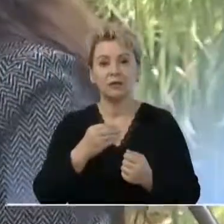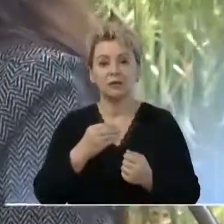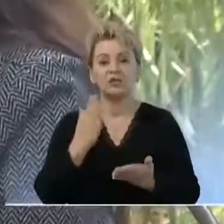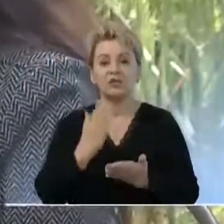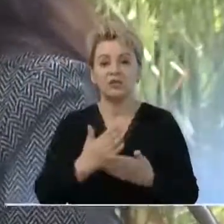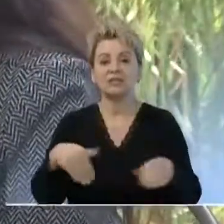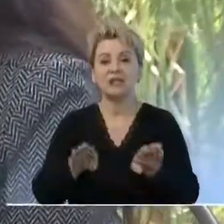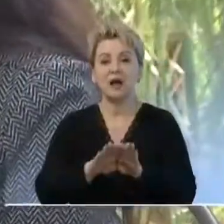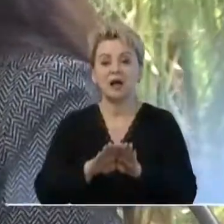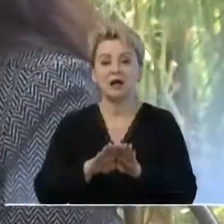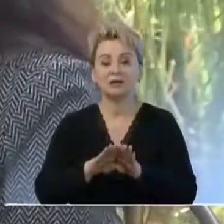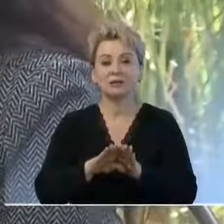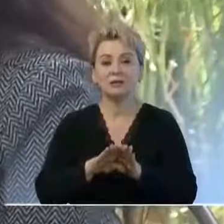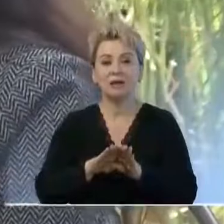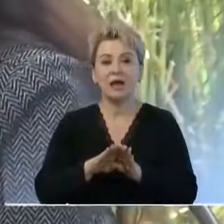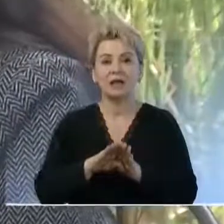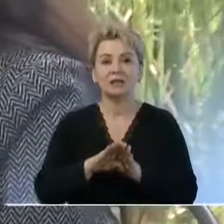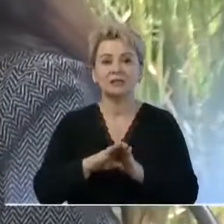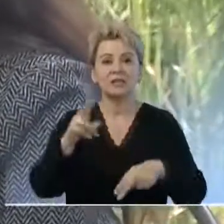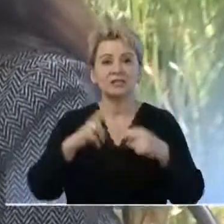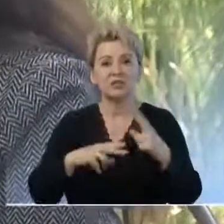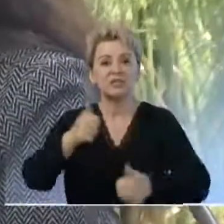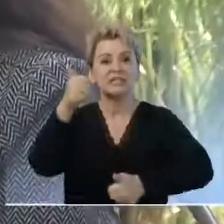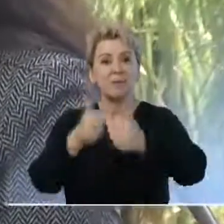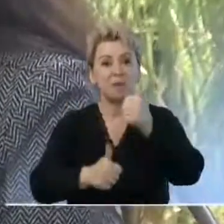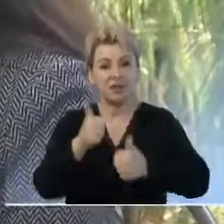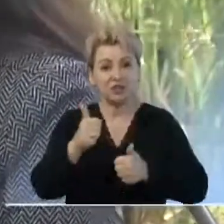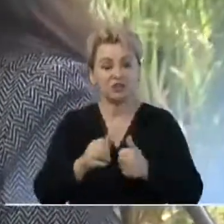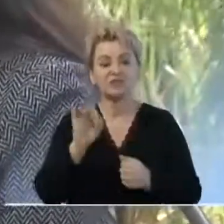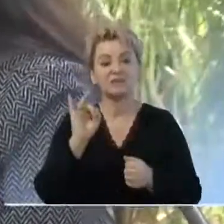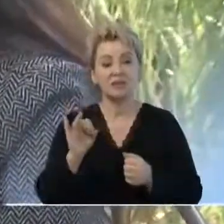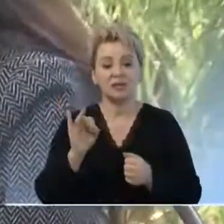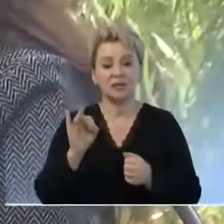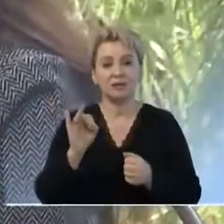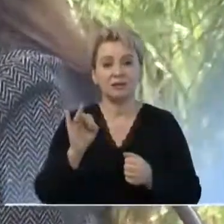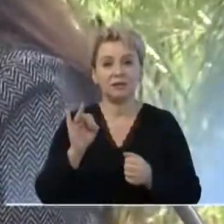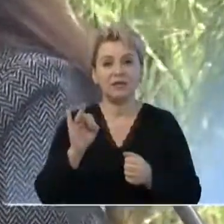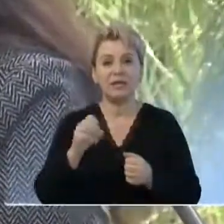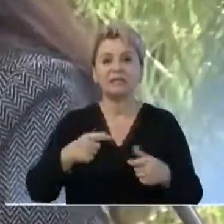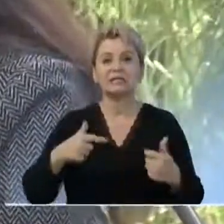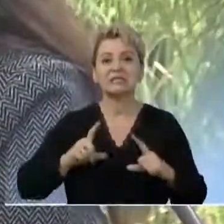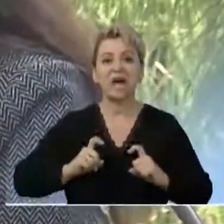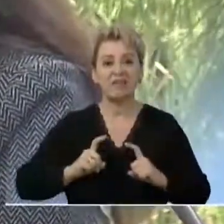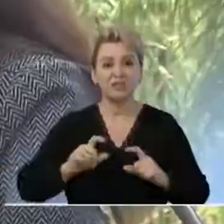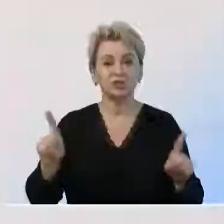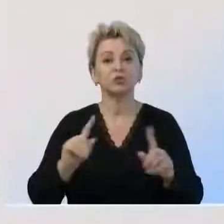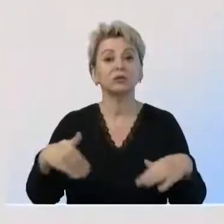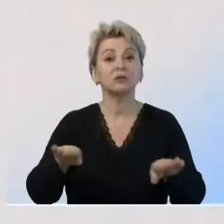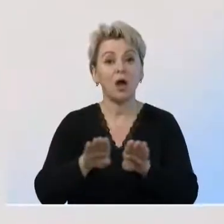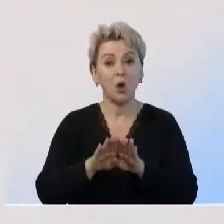есть такая немножко атмосфера соперничества и зависти, наверное, да, что-то